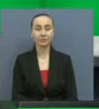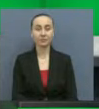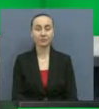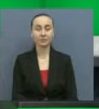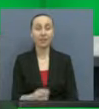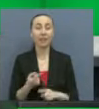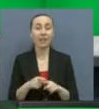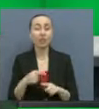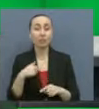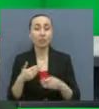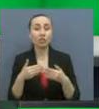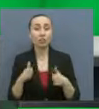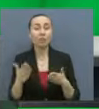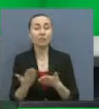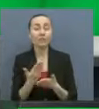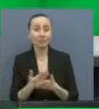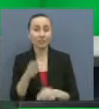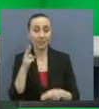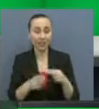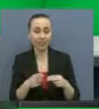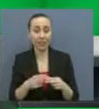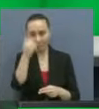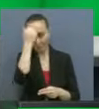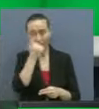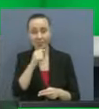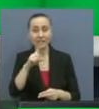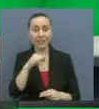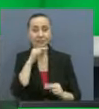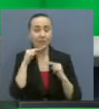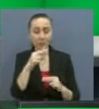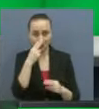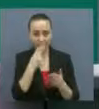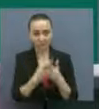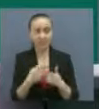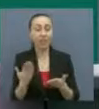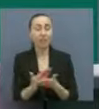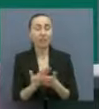На этом наш выпуск подошел к концу. Благодарим за внимание. Смотрите